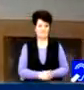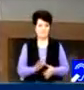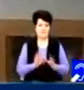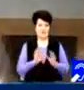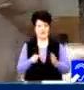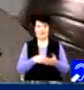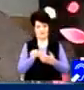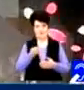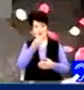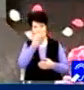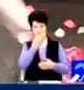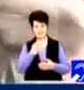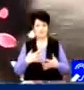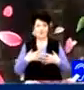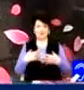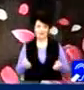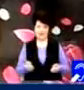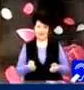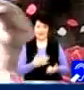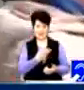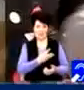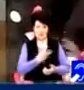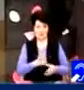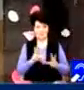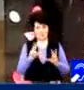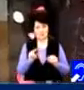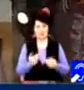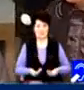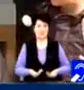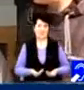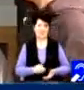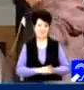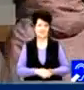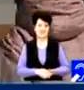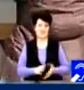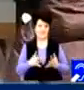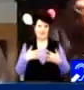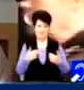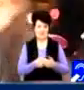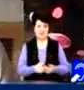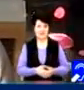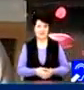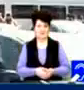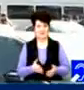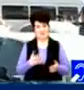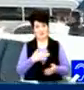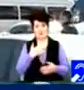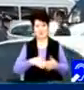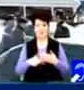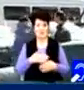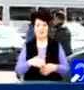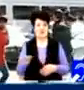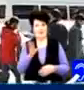flori comparat și dorim multă sănătate și succese în viață și în familie să aibă toți bucurie vă